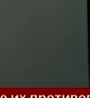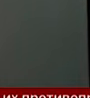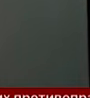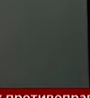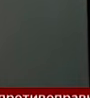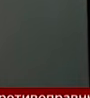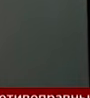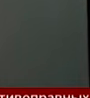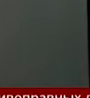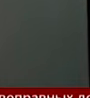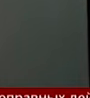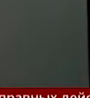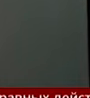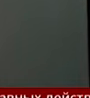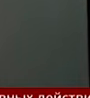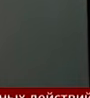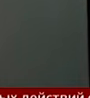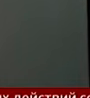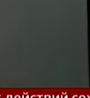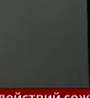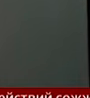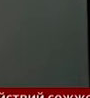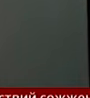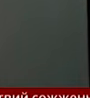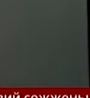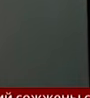халықты. Сондықтан мынау еліміздің тыныштығы,